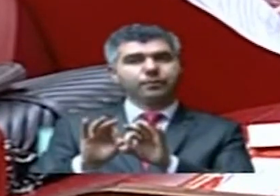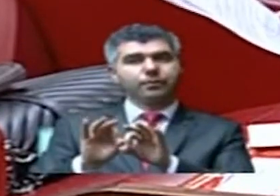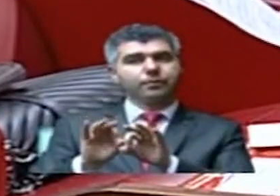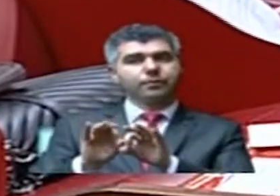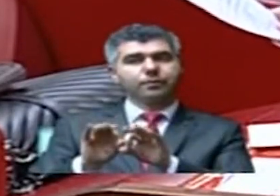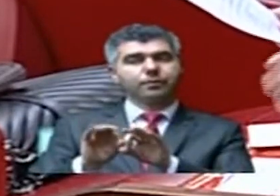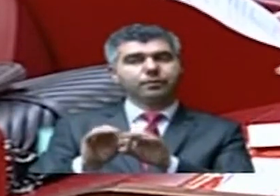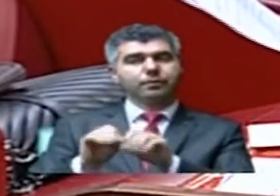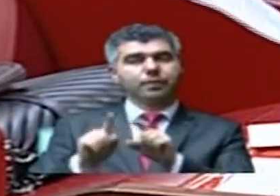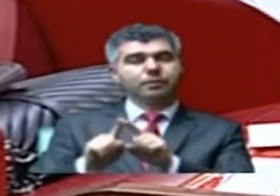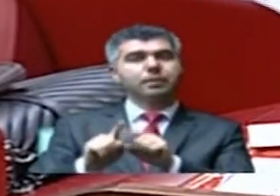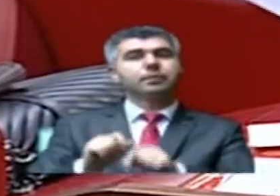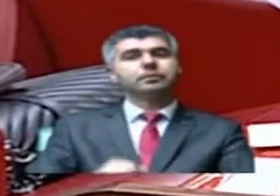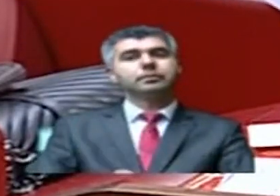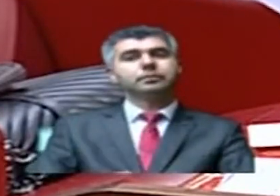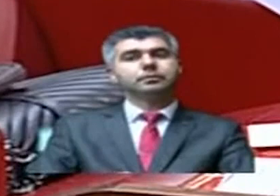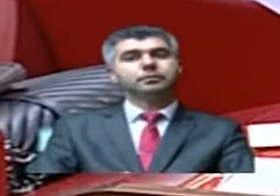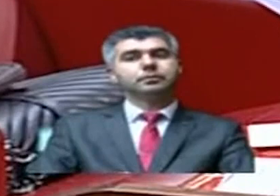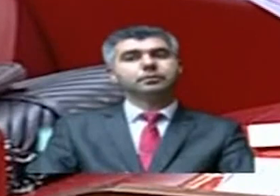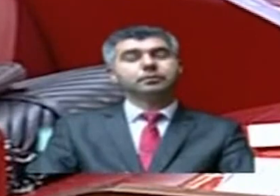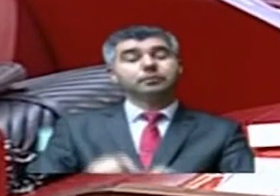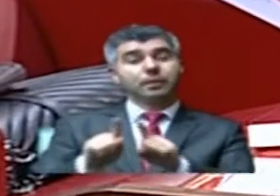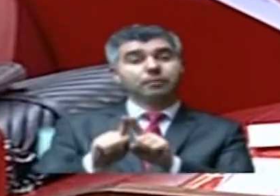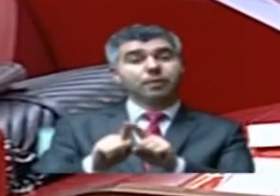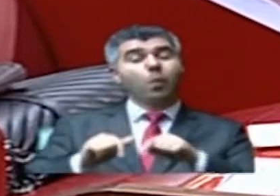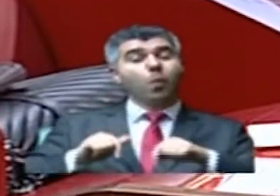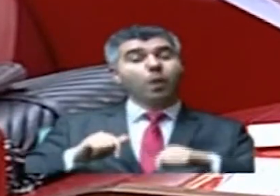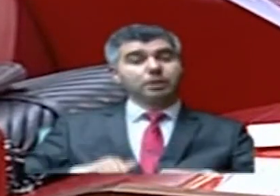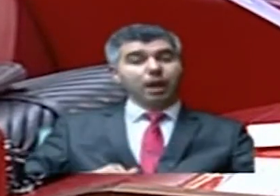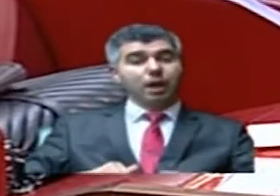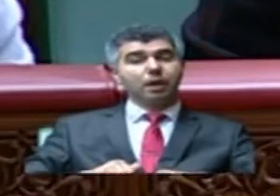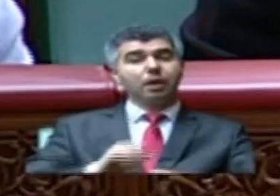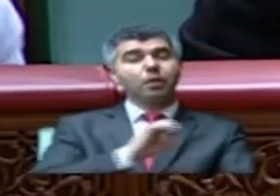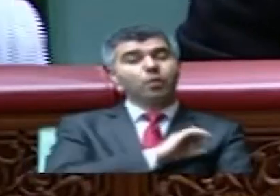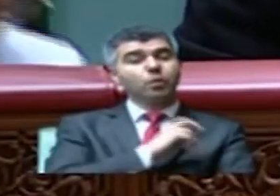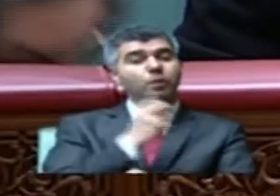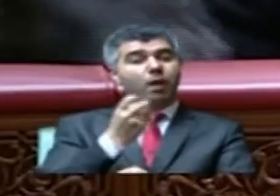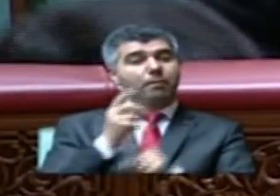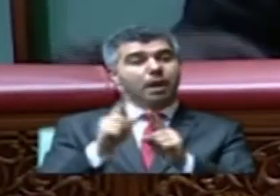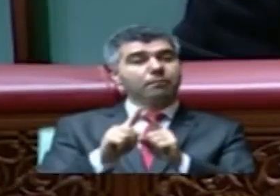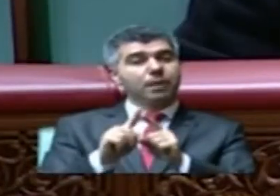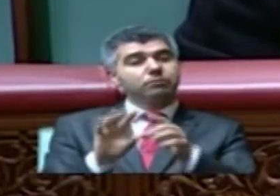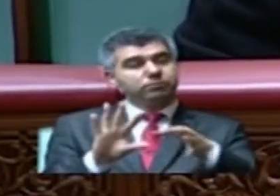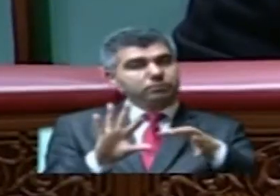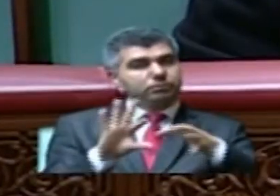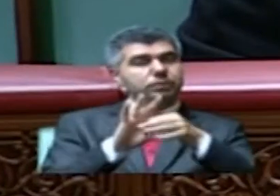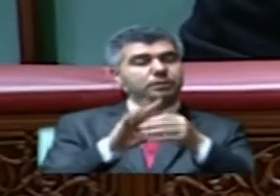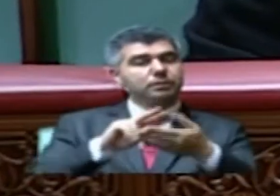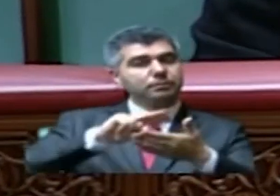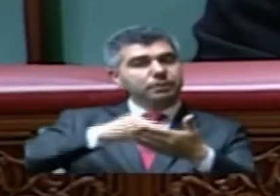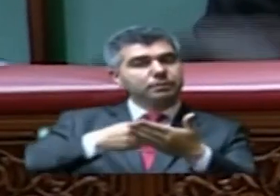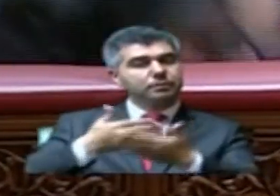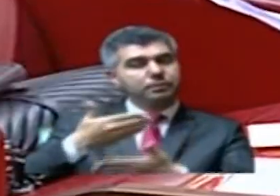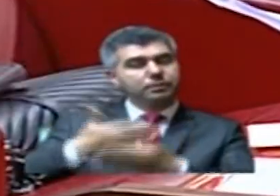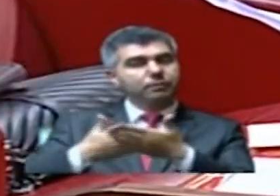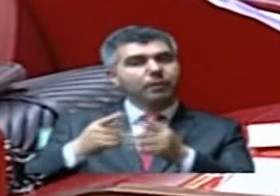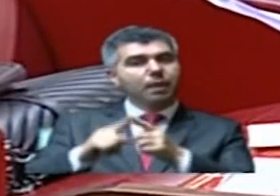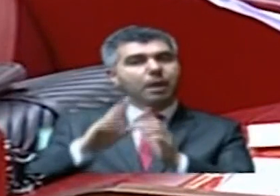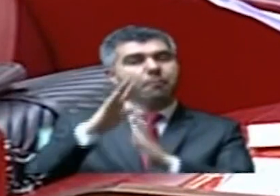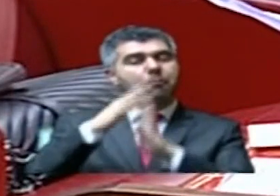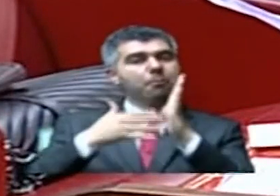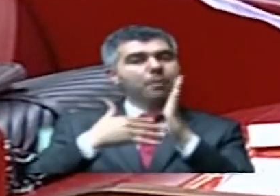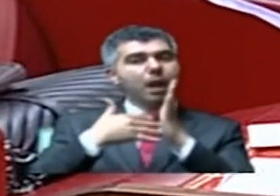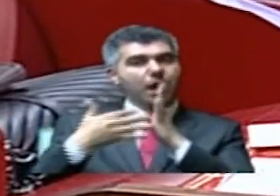شيء صلب، ما كاينش. لقد تقدمت الوزارة في إطار برنامج شراكك الممول من طرف برنامج